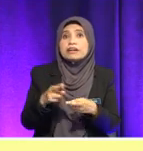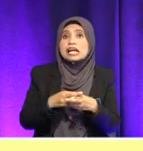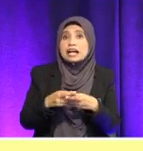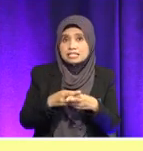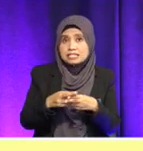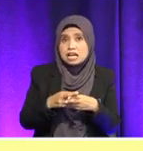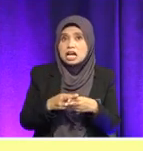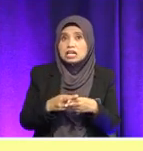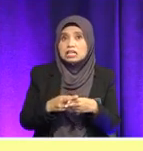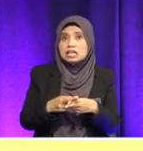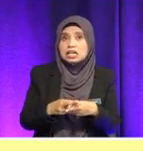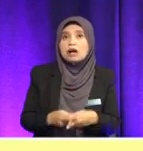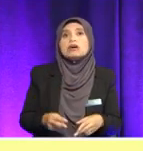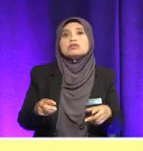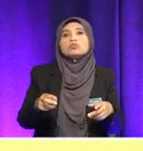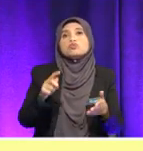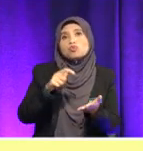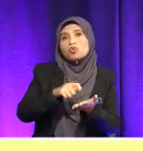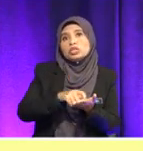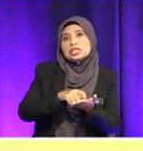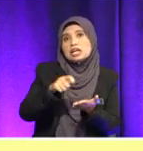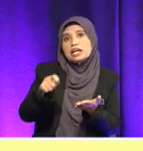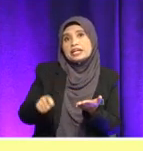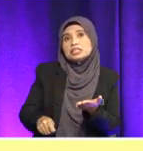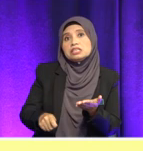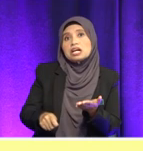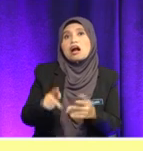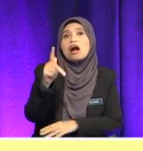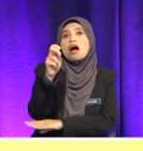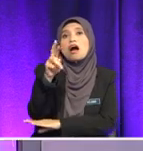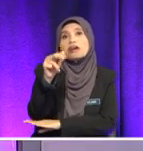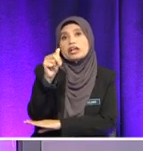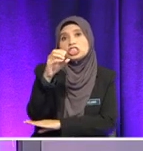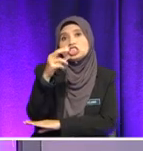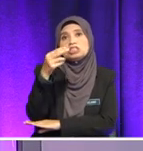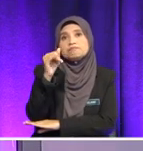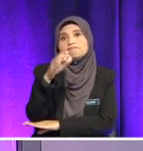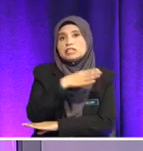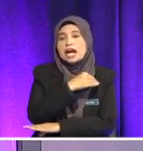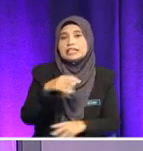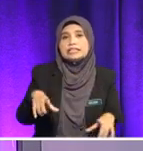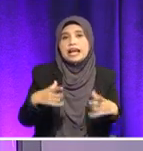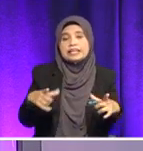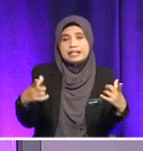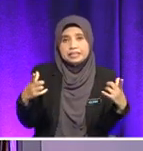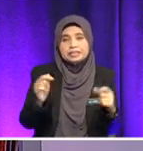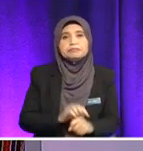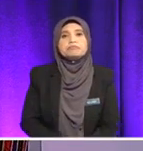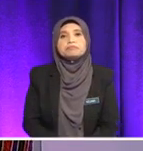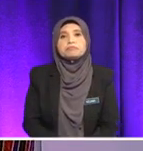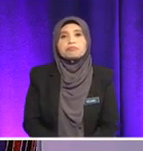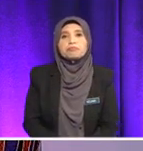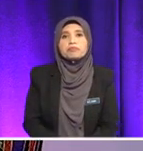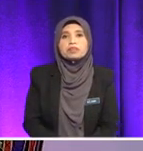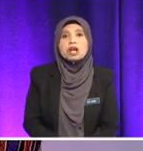singgah di Karachi Pakistan kemudian menaiki kapal terbang menuju pada 14 Januari 1956 Oke